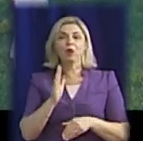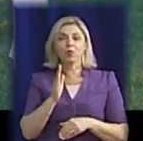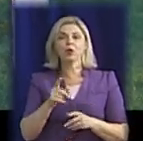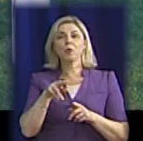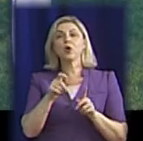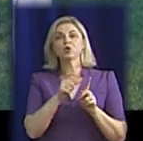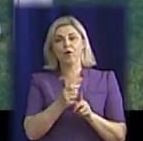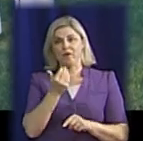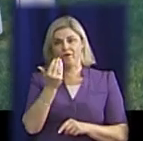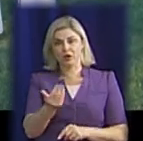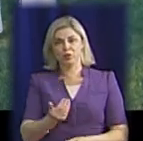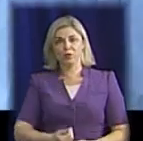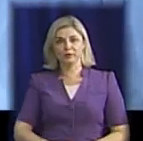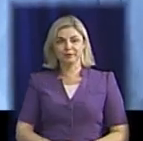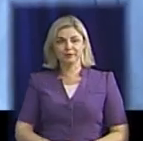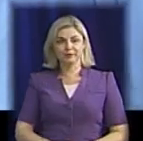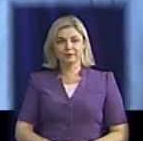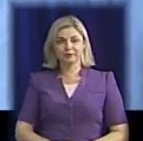вашому.